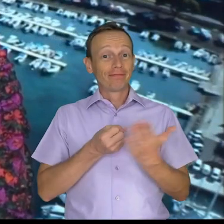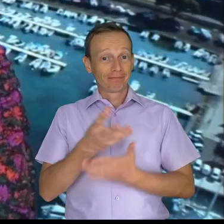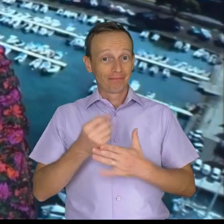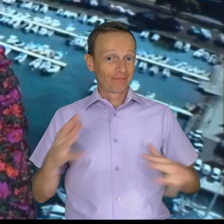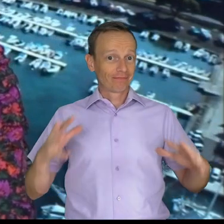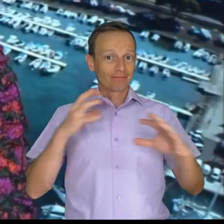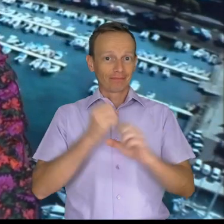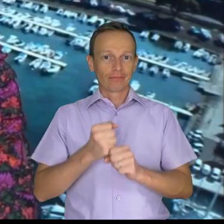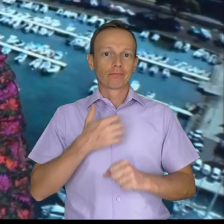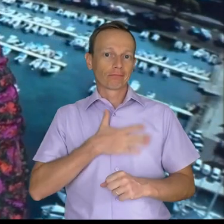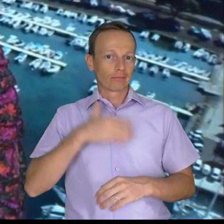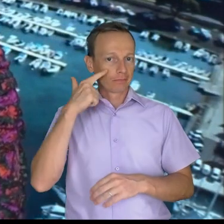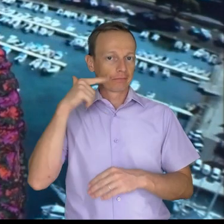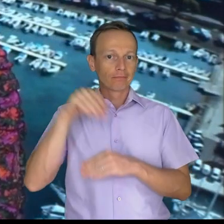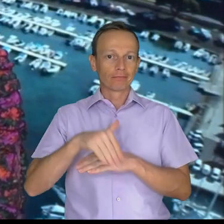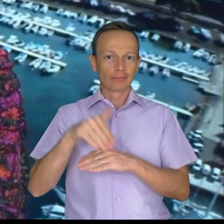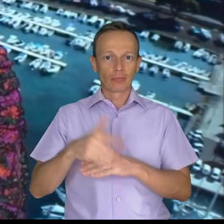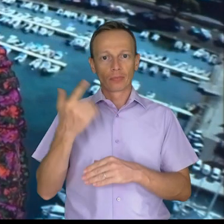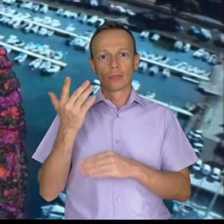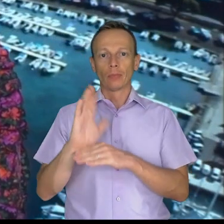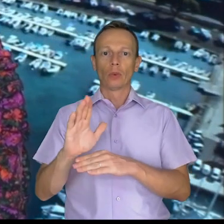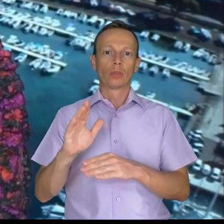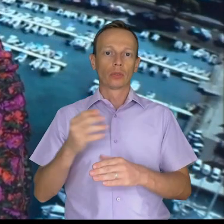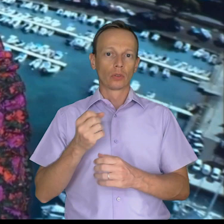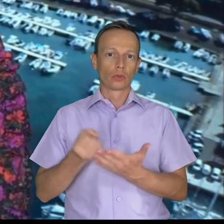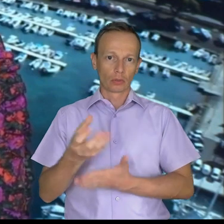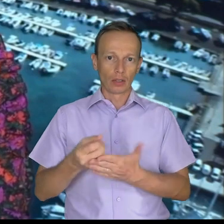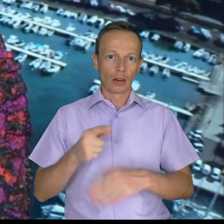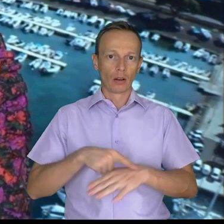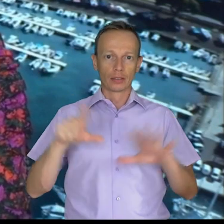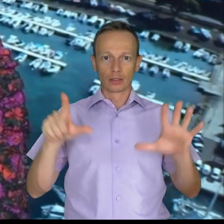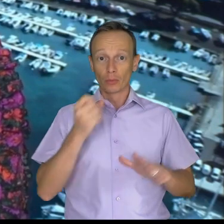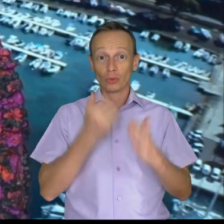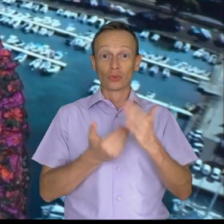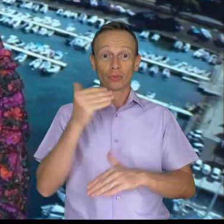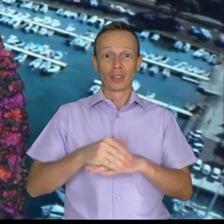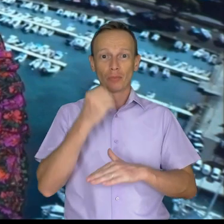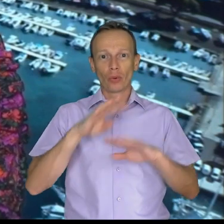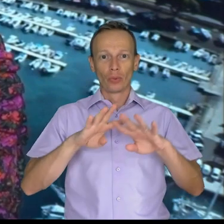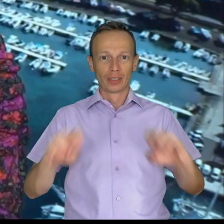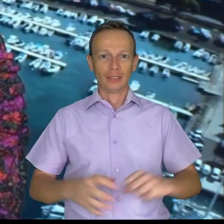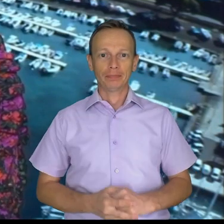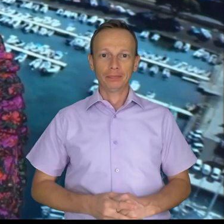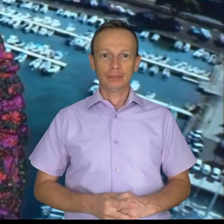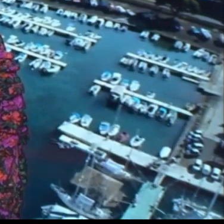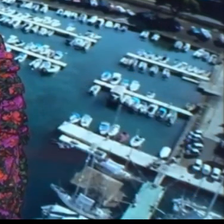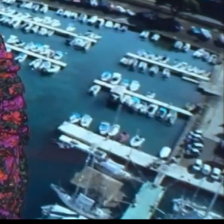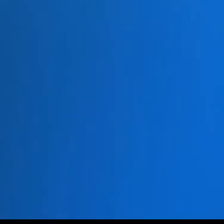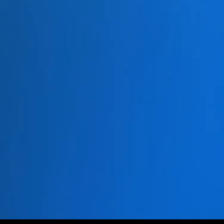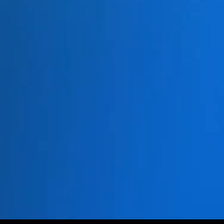l'essentiel de l'actualité de ce vendredi matin. J'aurai le plaisir de vous retrouver ce soir à 19h. Très belle journée et bon début de week-end.